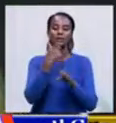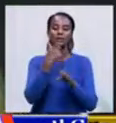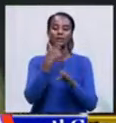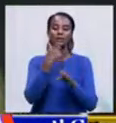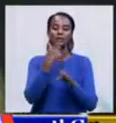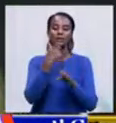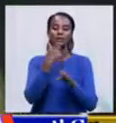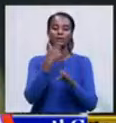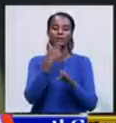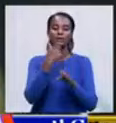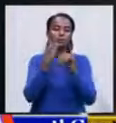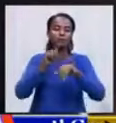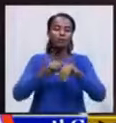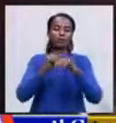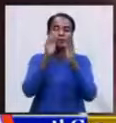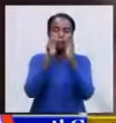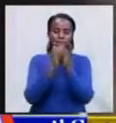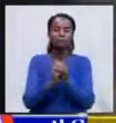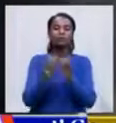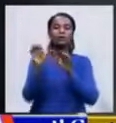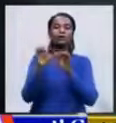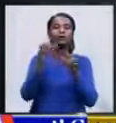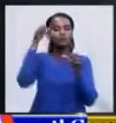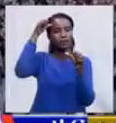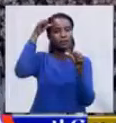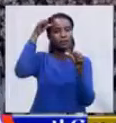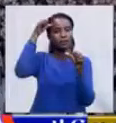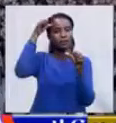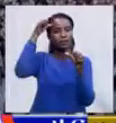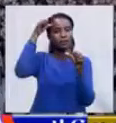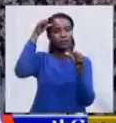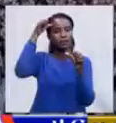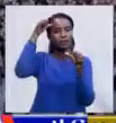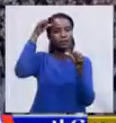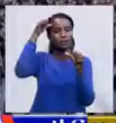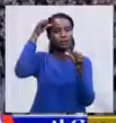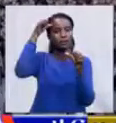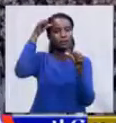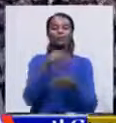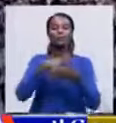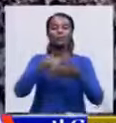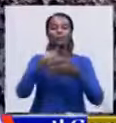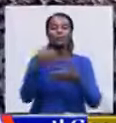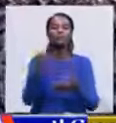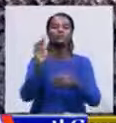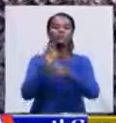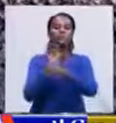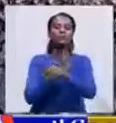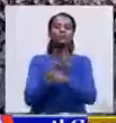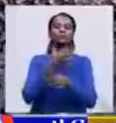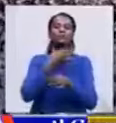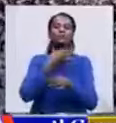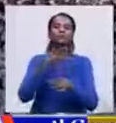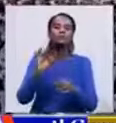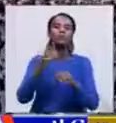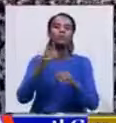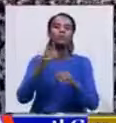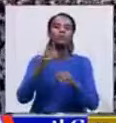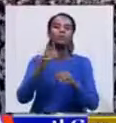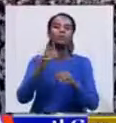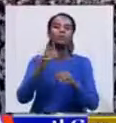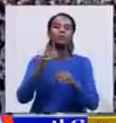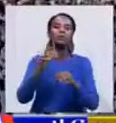በቤታቸው ሆነው ስርዓት አምልኳቸውን ሲያከናውኑ ይስተዋላል። የክርስቲያኖች አብይ ጾም በወጣ ማግስት በህዝበ ሙስሊሙ ታላቅ ወር ተብሎ